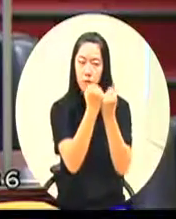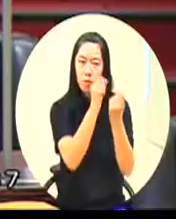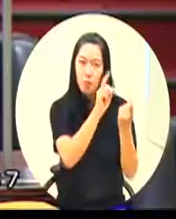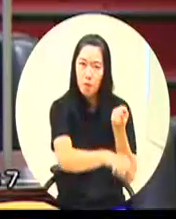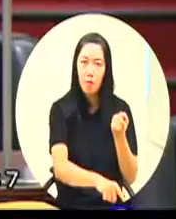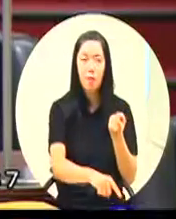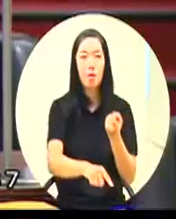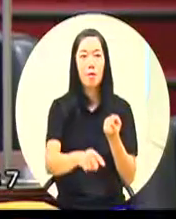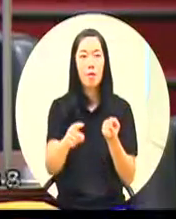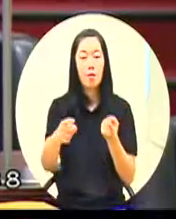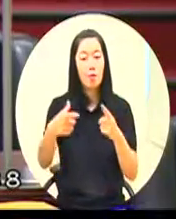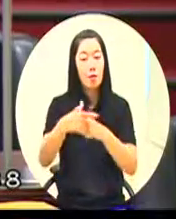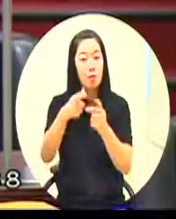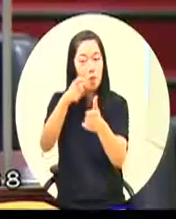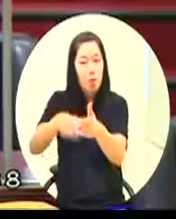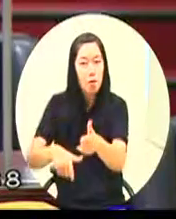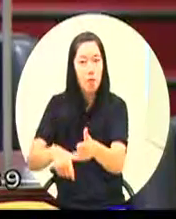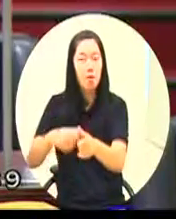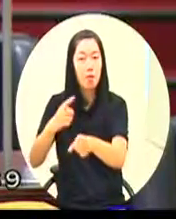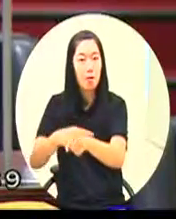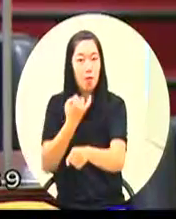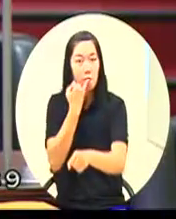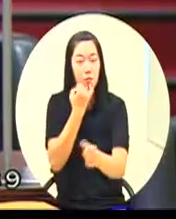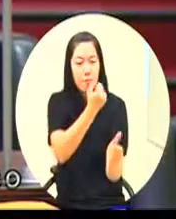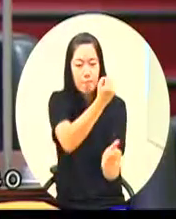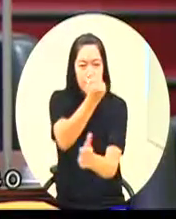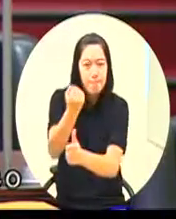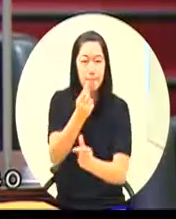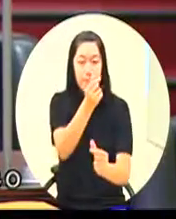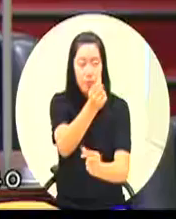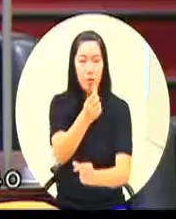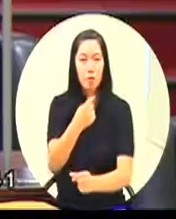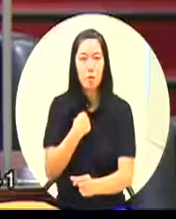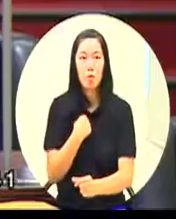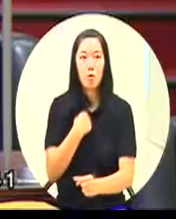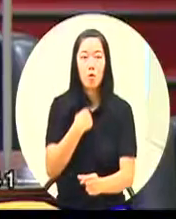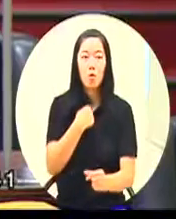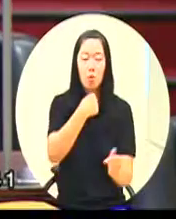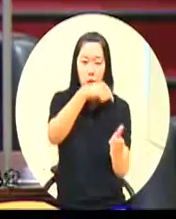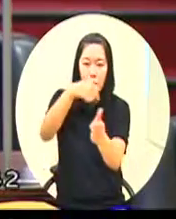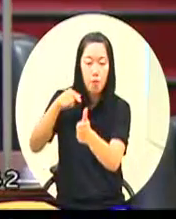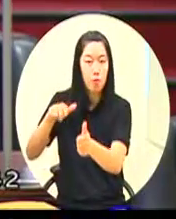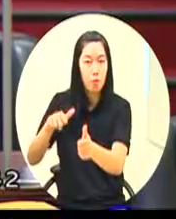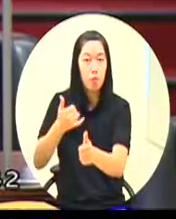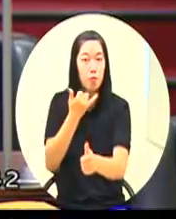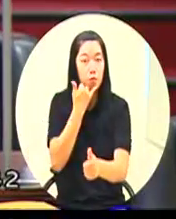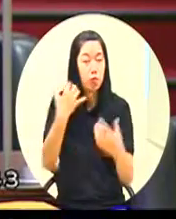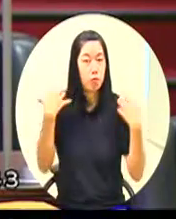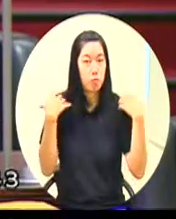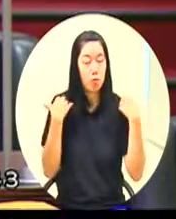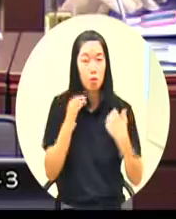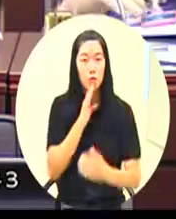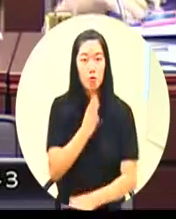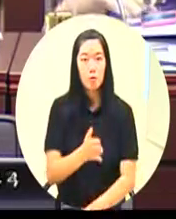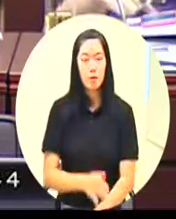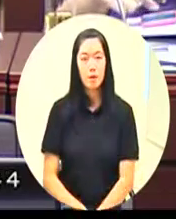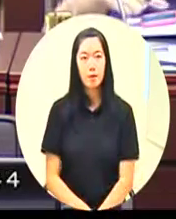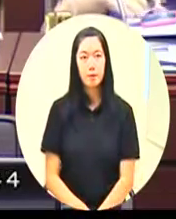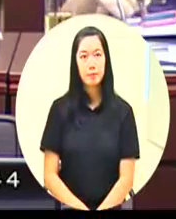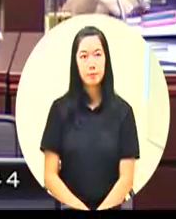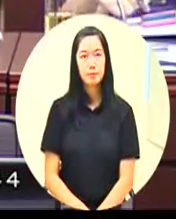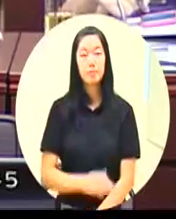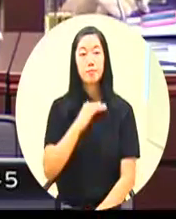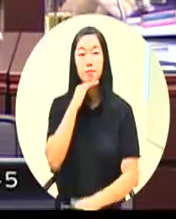么样一个情况，不就是可以掌握吗？那我们的辅导老师不是做这些事情的吗？ 这个我们等一下